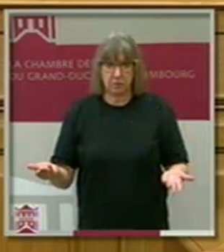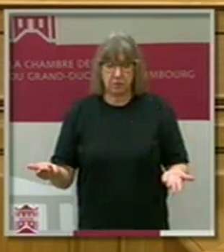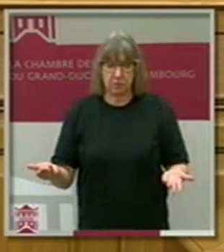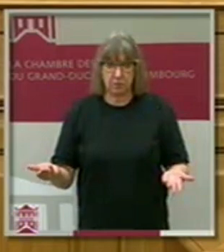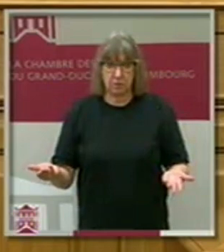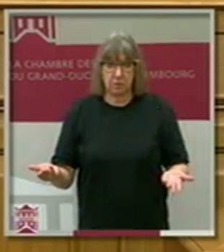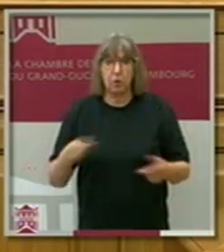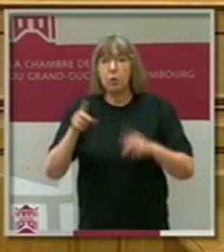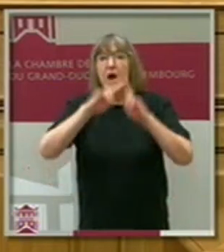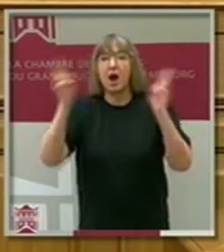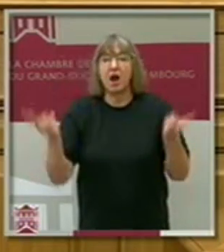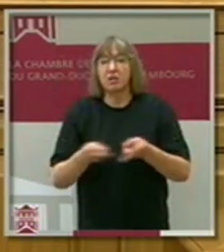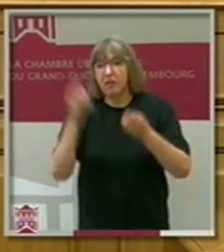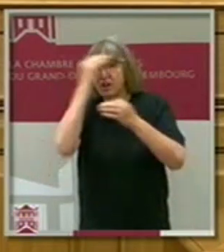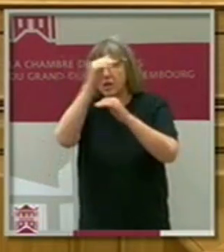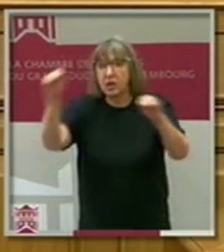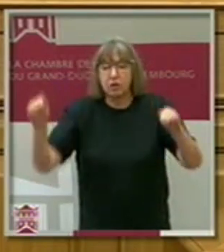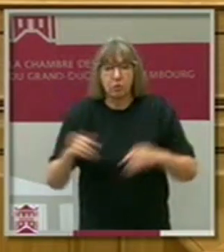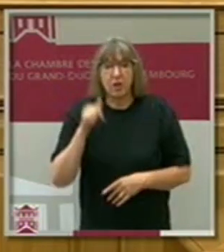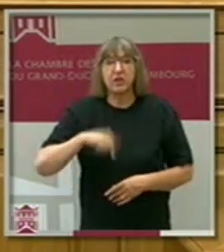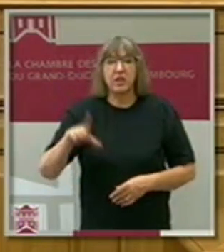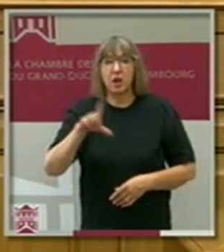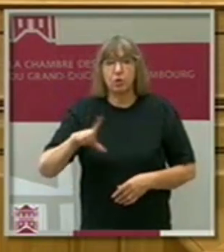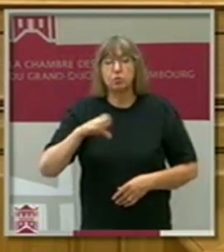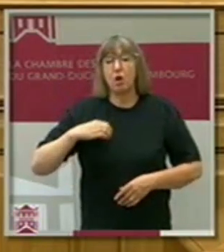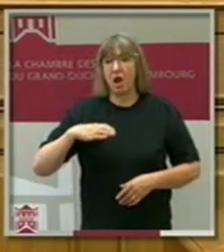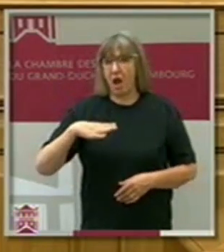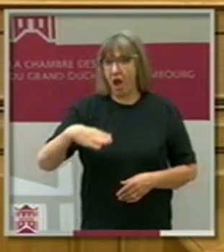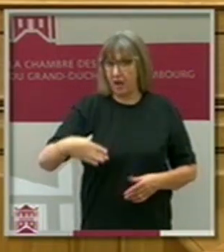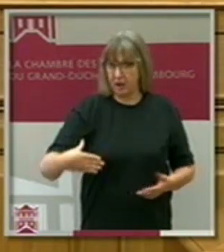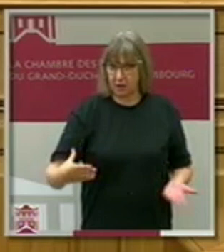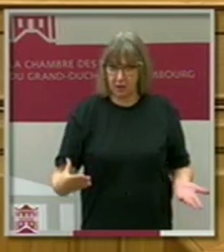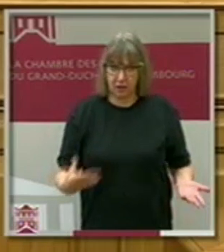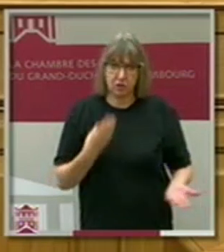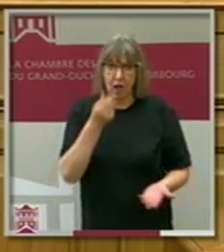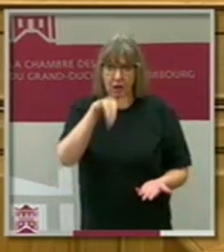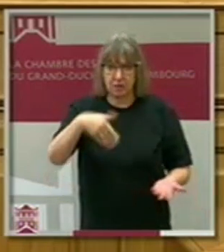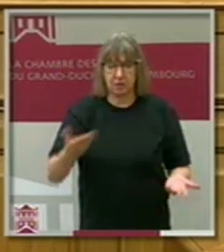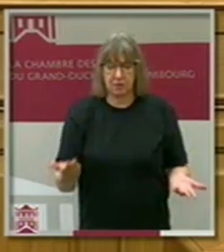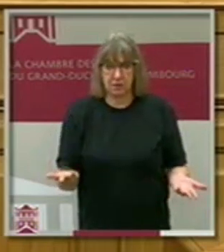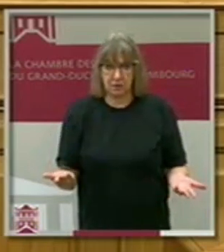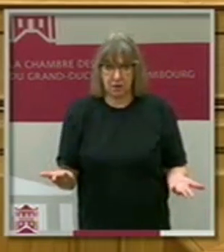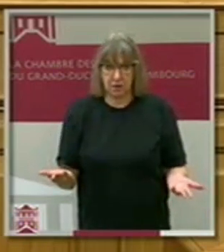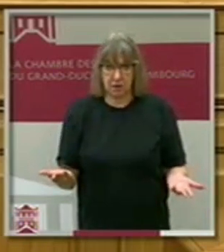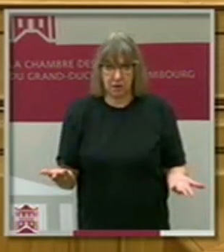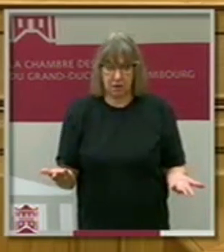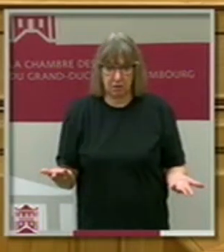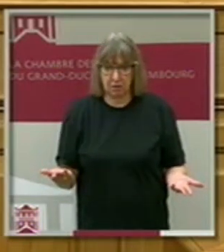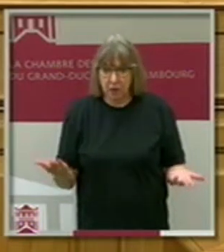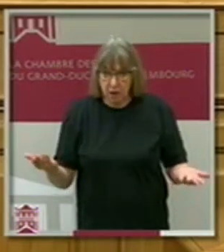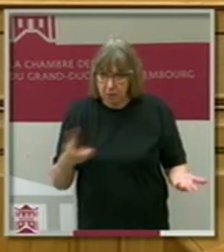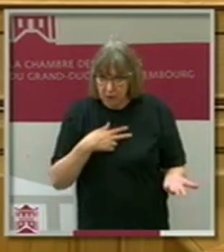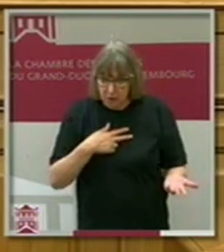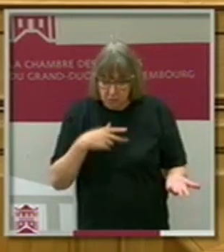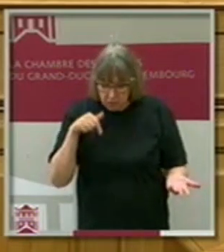sind, die lesen so, dass praktisch 20% geschwind von unseren Anwohnern unter der Armutsgrenze